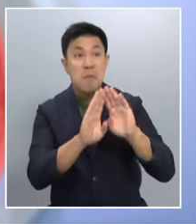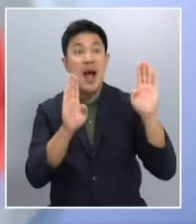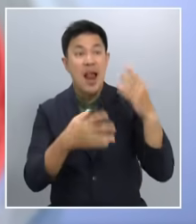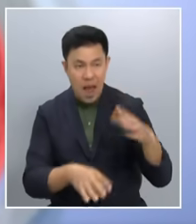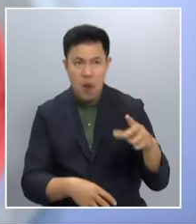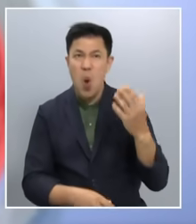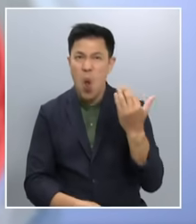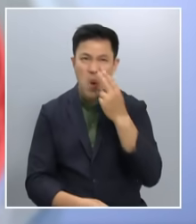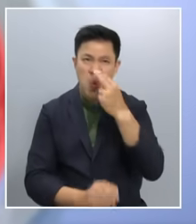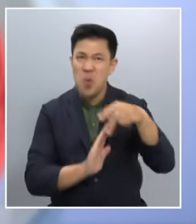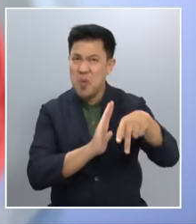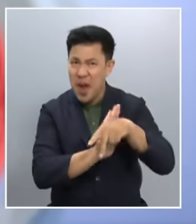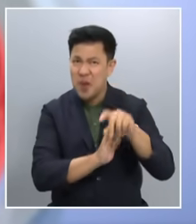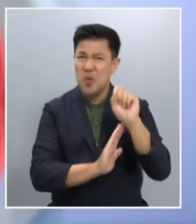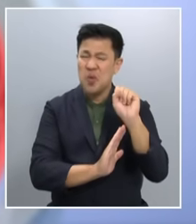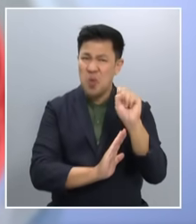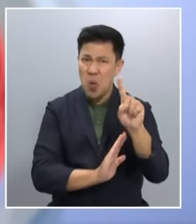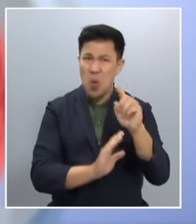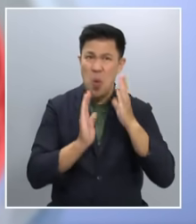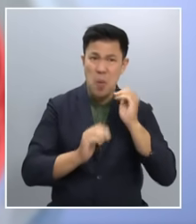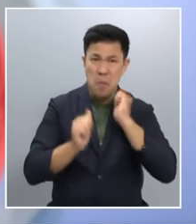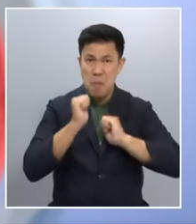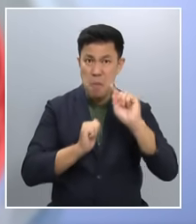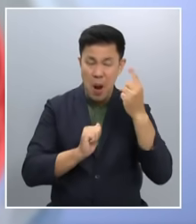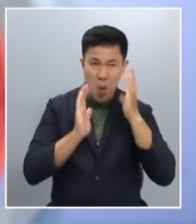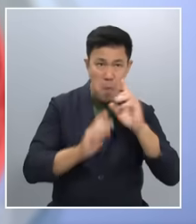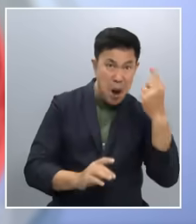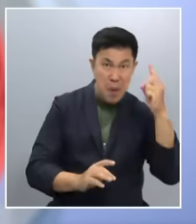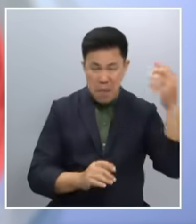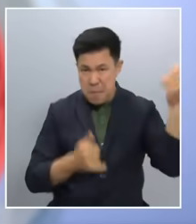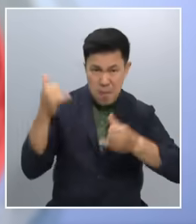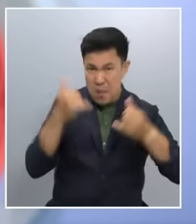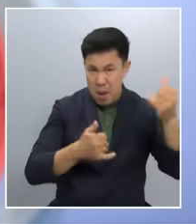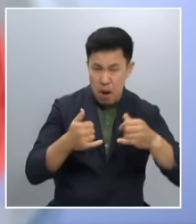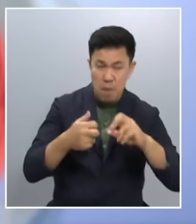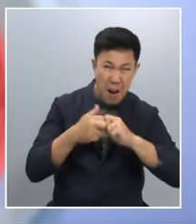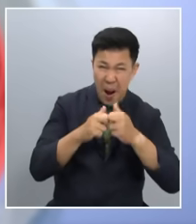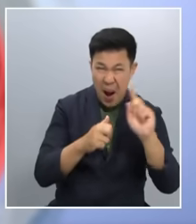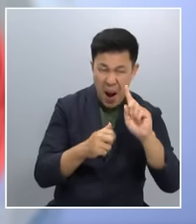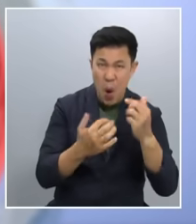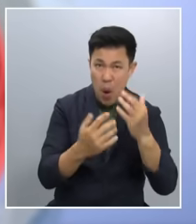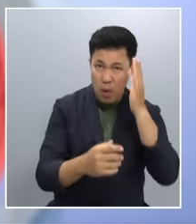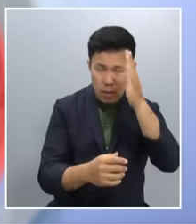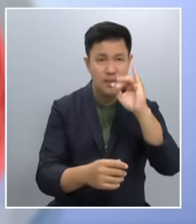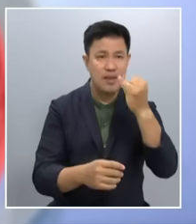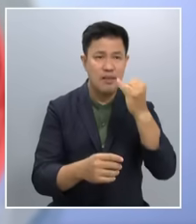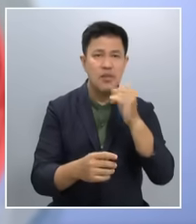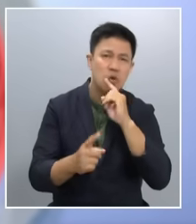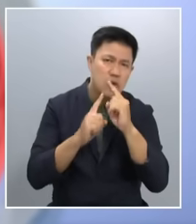หัสศุกร์จะมีตัวละครตัวใหม่ออกมาถล่มทลายหนักกว่าเดิมยังไงแล้วว่าฉันก็ไปปิดให้สวยแค่นั้นเอง